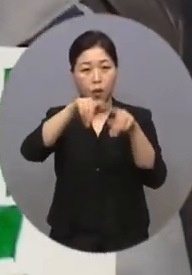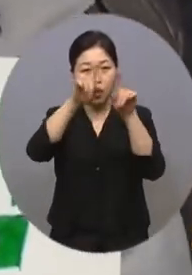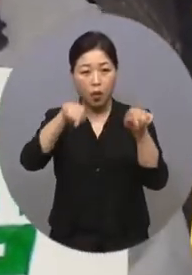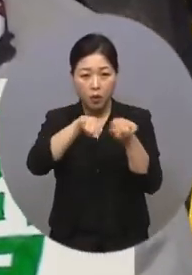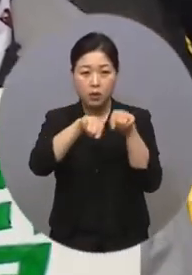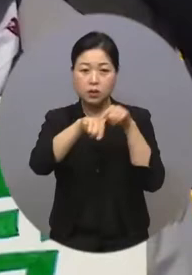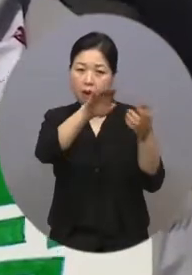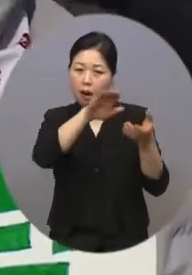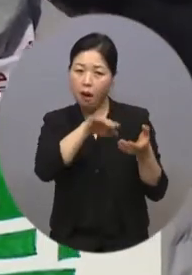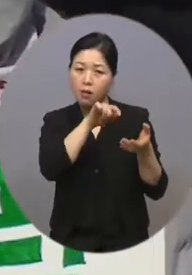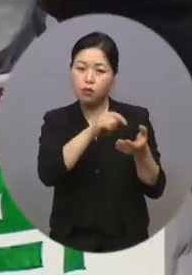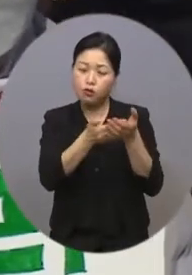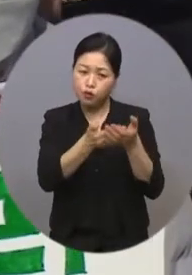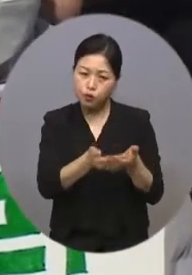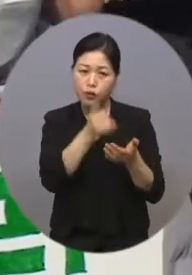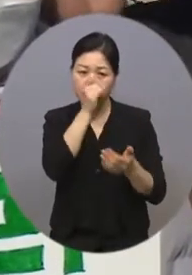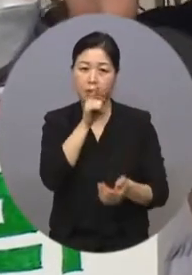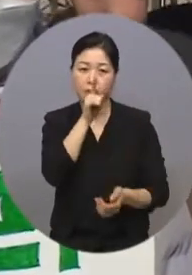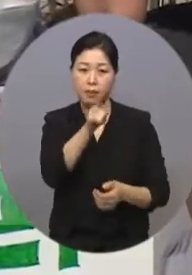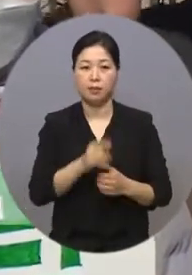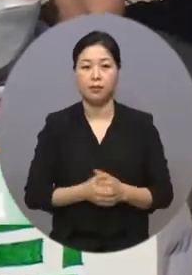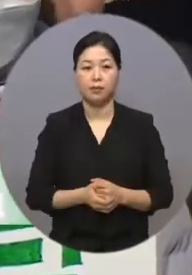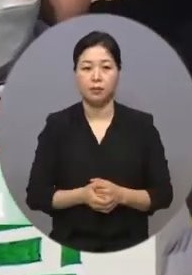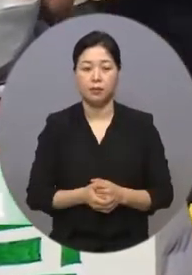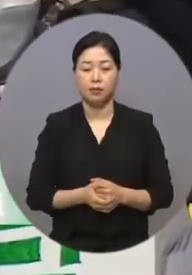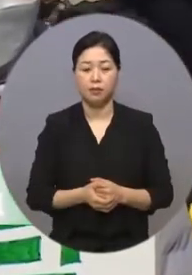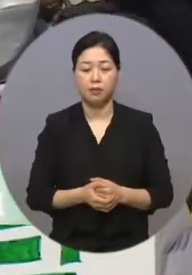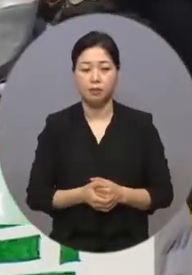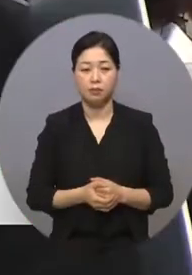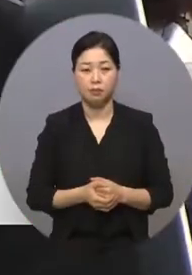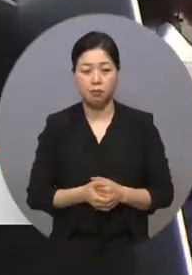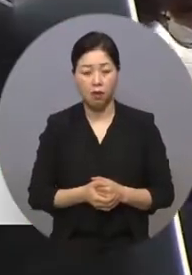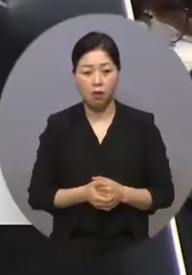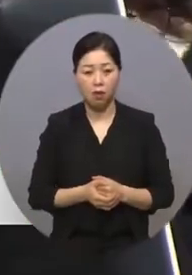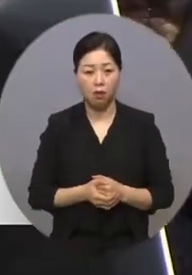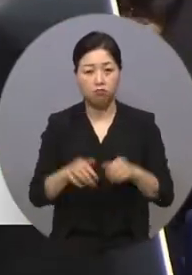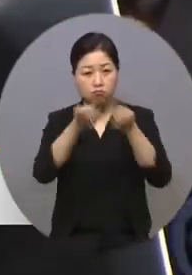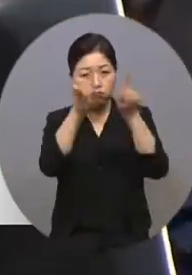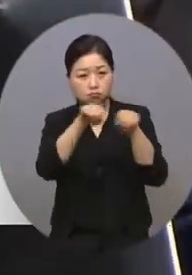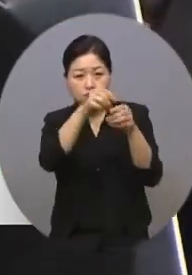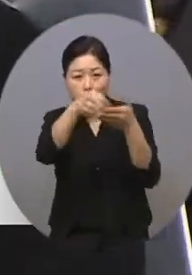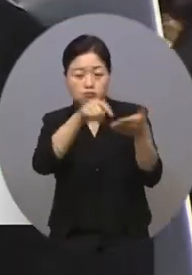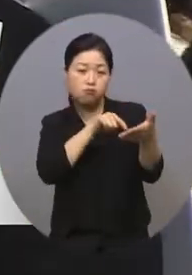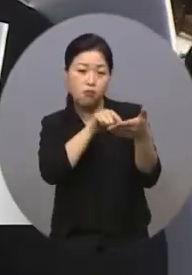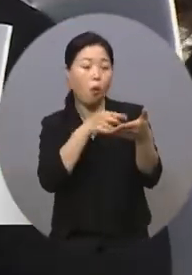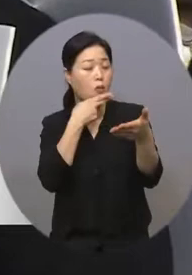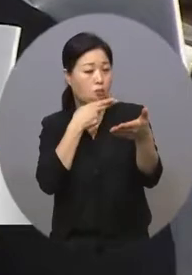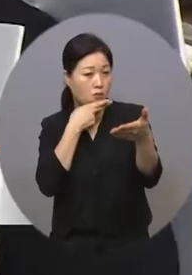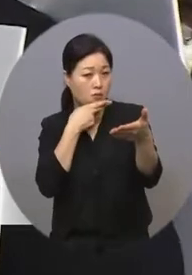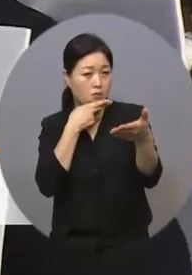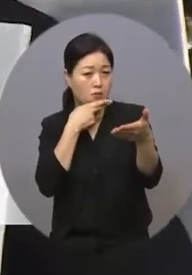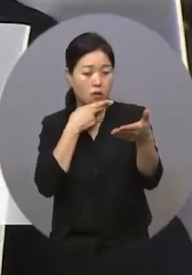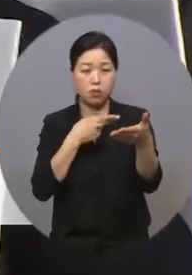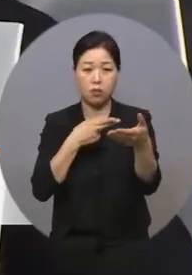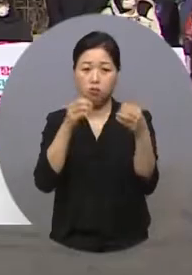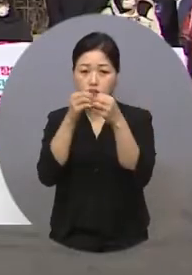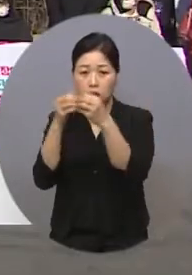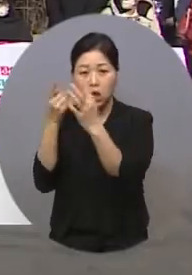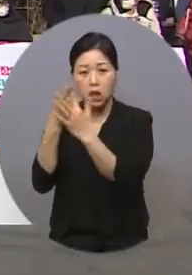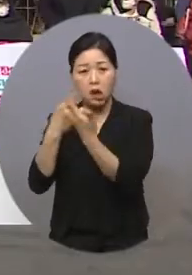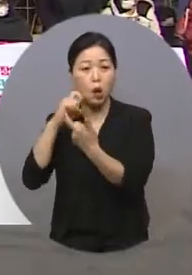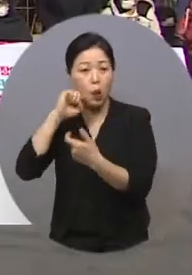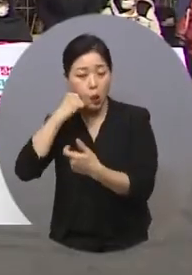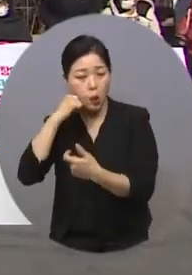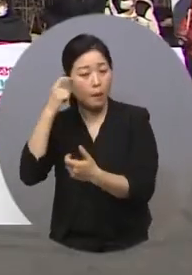대한 중요성도 강조됐습니다. 시각적 정보가 없는 투표 용지로 인해 언어 이해가 원활하지 못한 당사자는